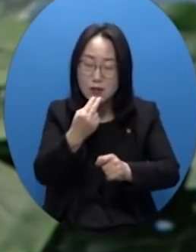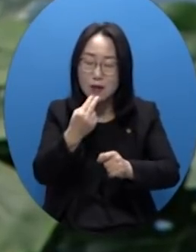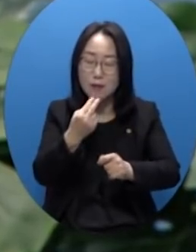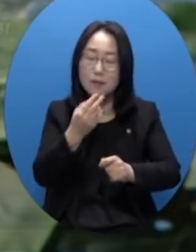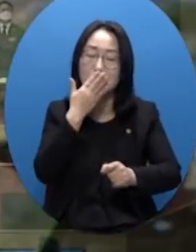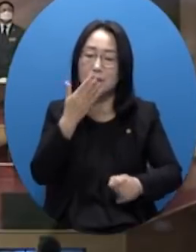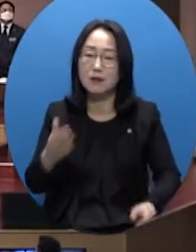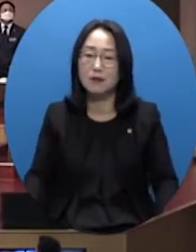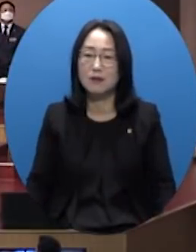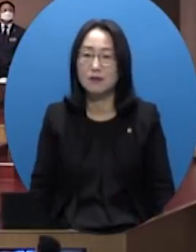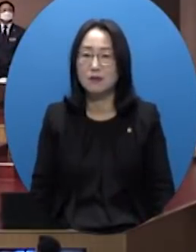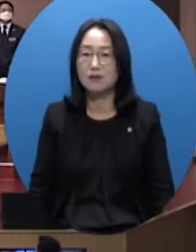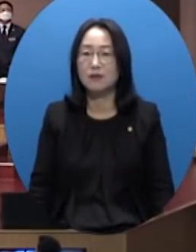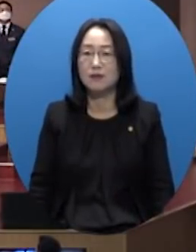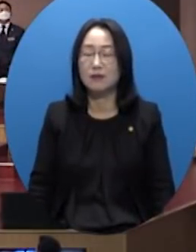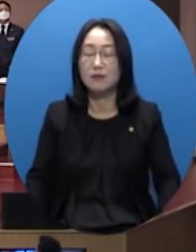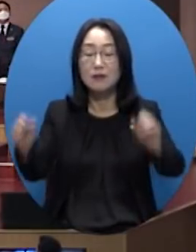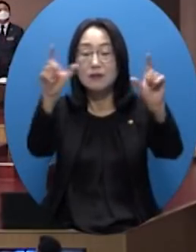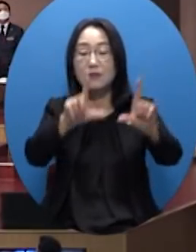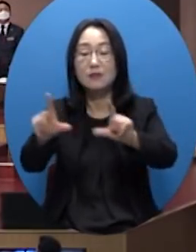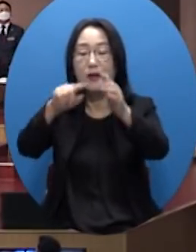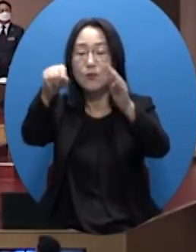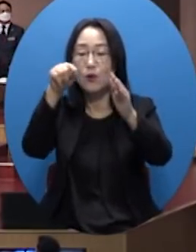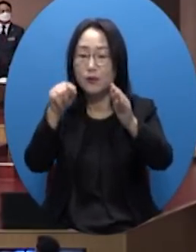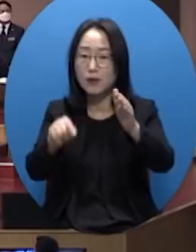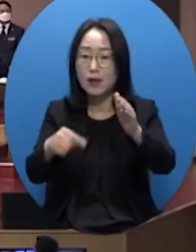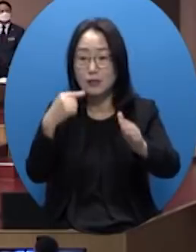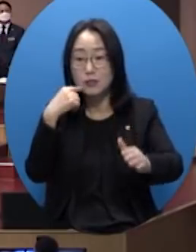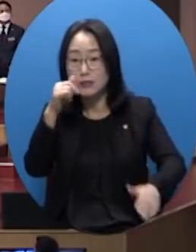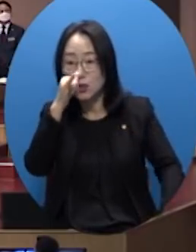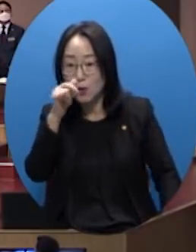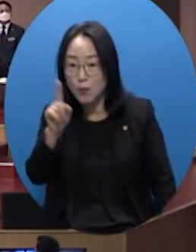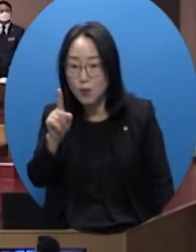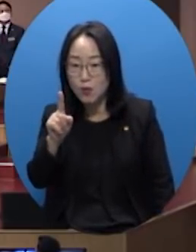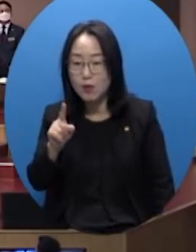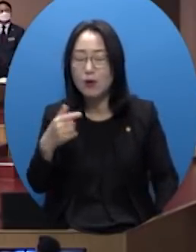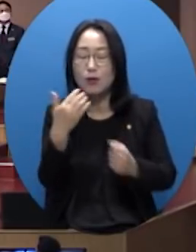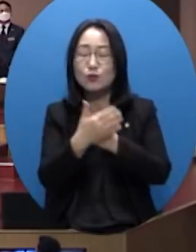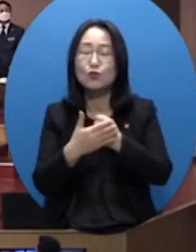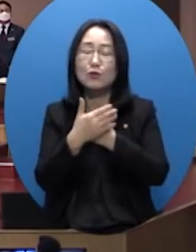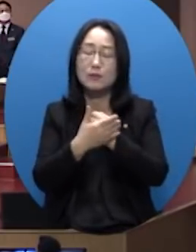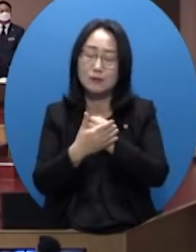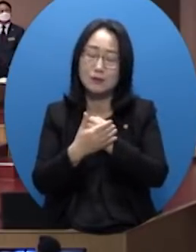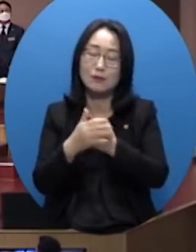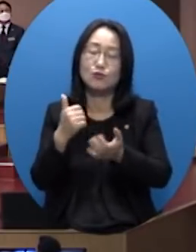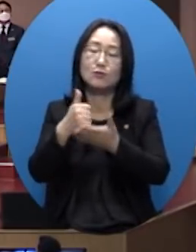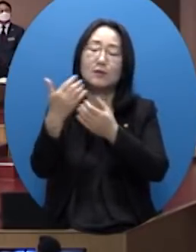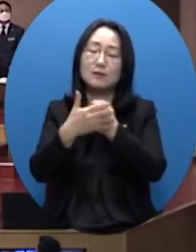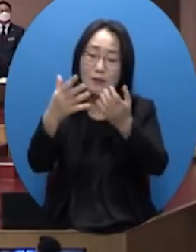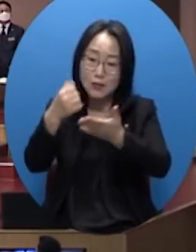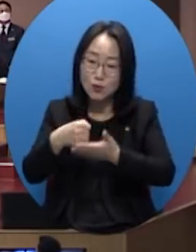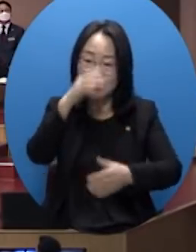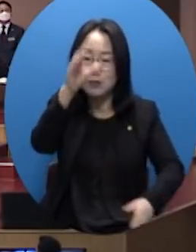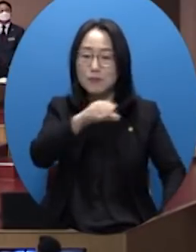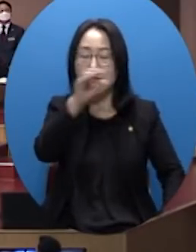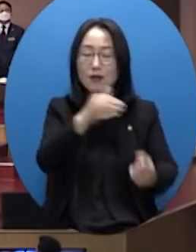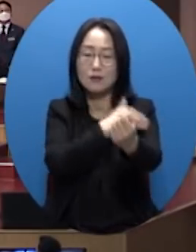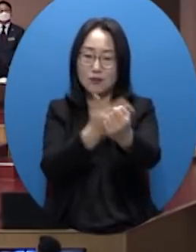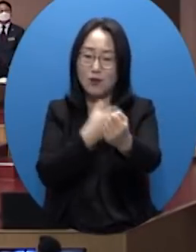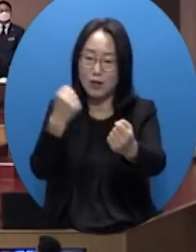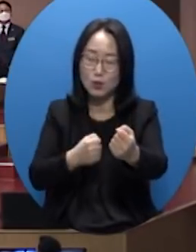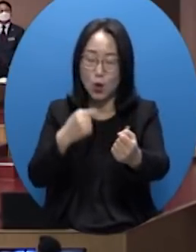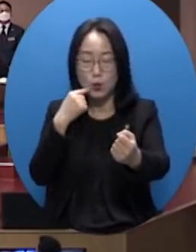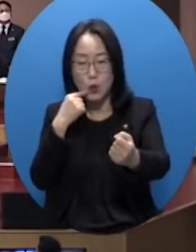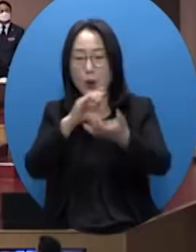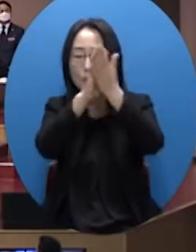것입니다 우리 삶 가운데 어떤 20 있었 으니까 4 주님의 은혜가 이 말만 하면 십자가 능력으로 선물이 바닷물이 되고